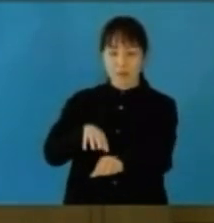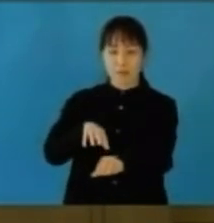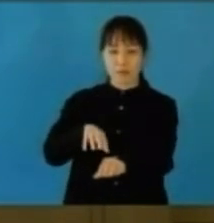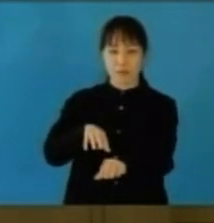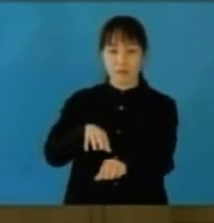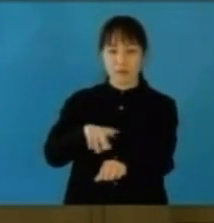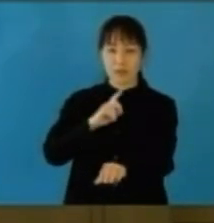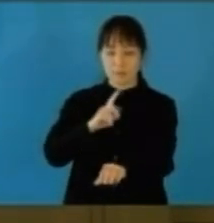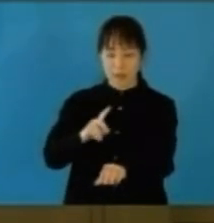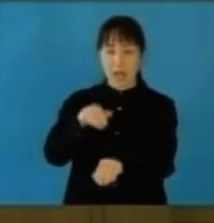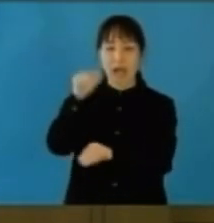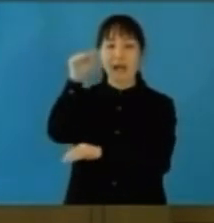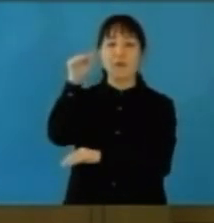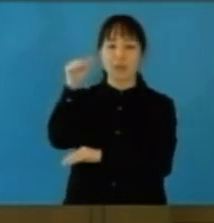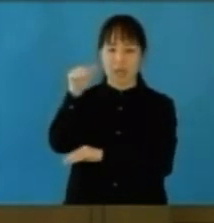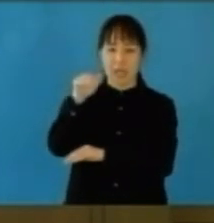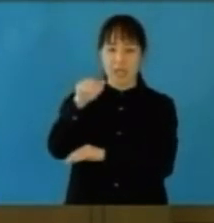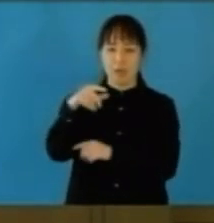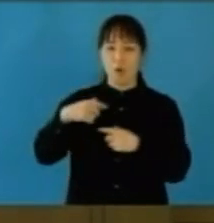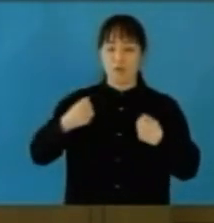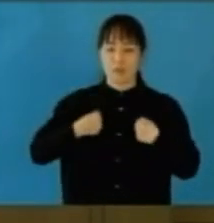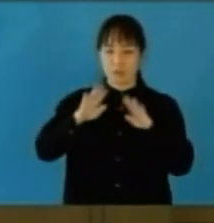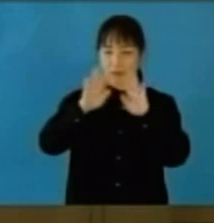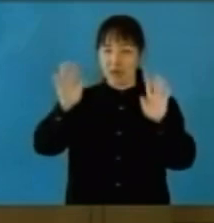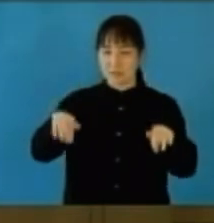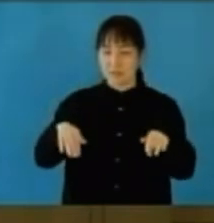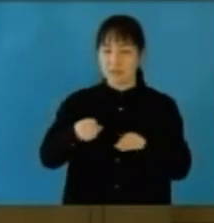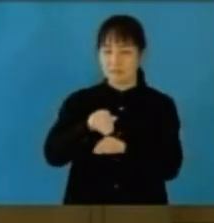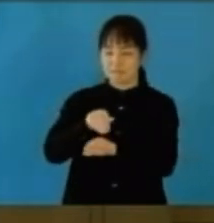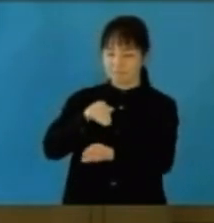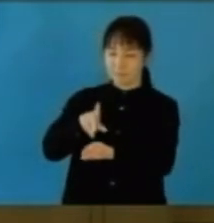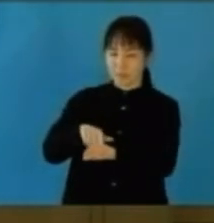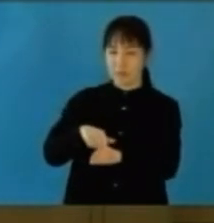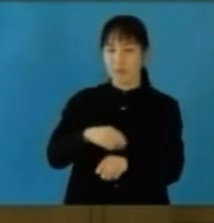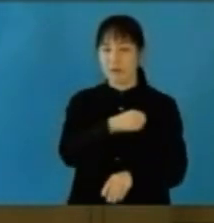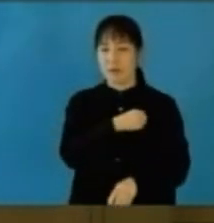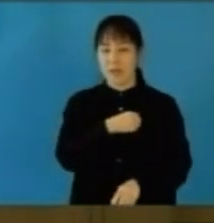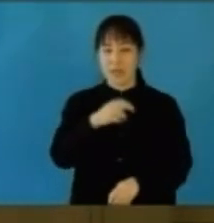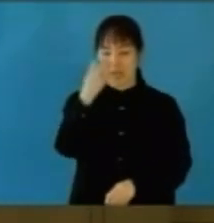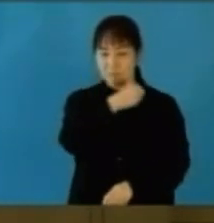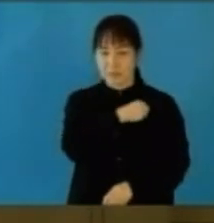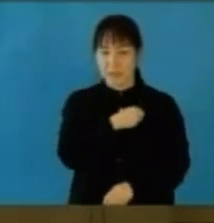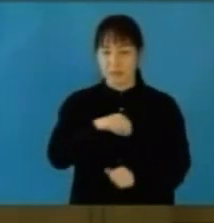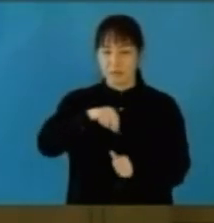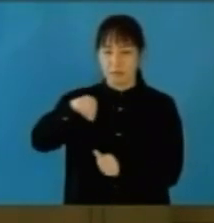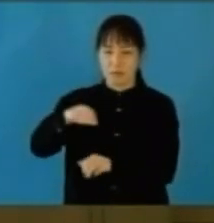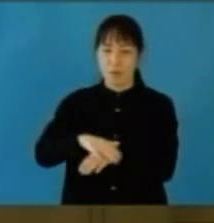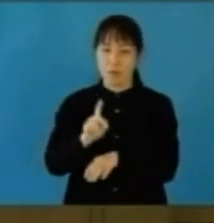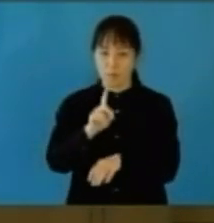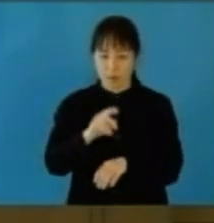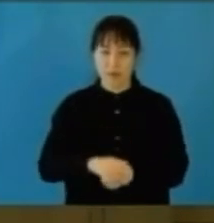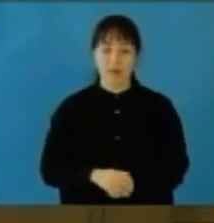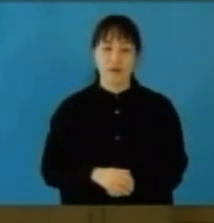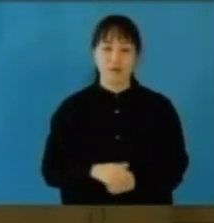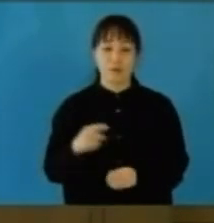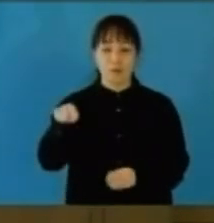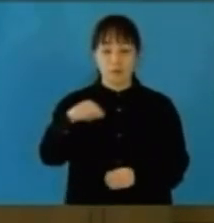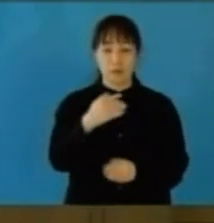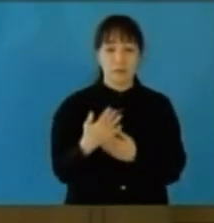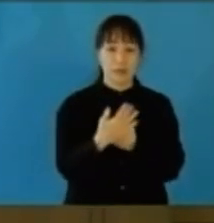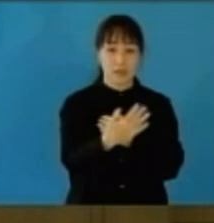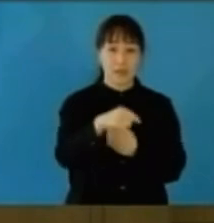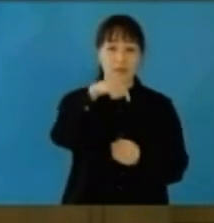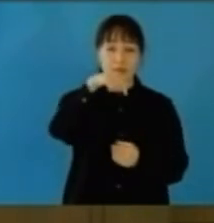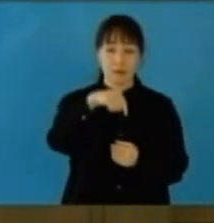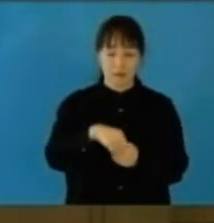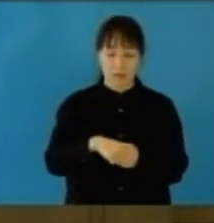ね、警備員数どれぐらい見込んでいるのか、またすでに対応はできているかについてお答えください。合わせて、両大会期間中は、